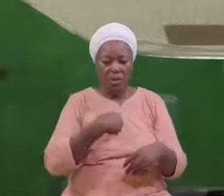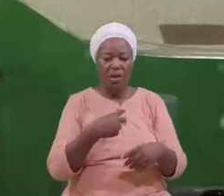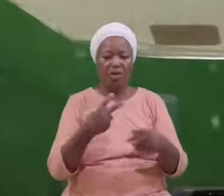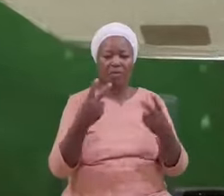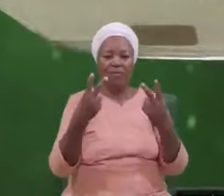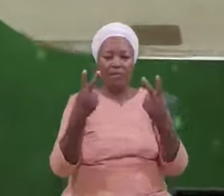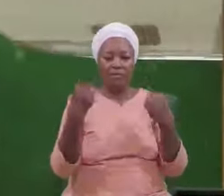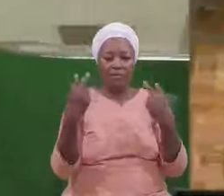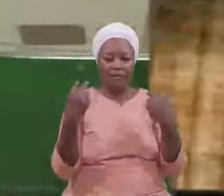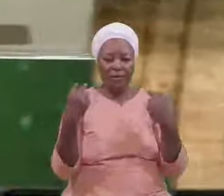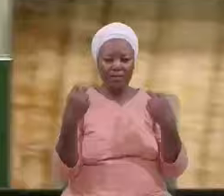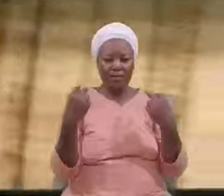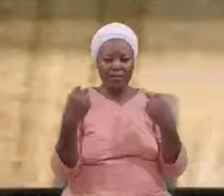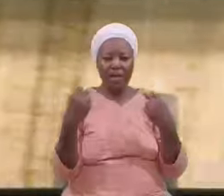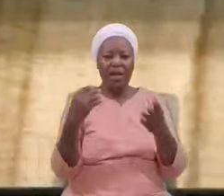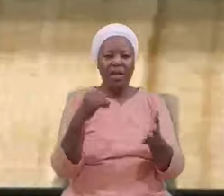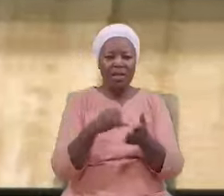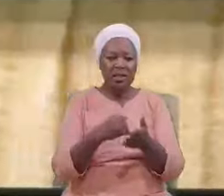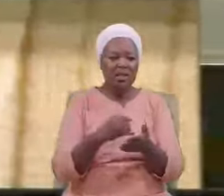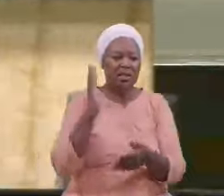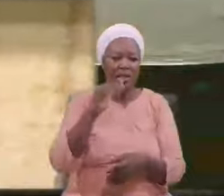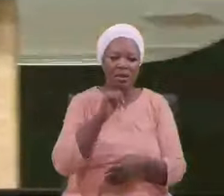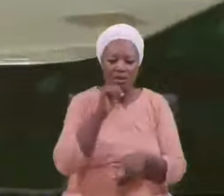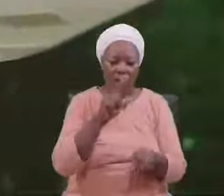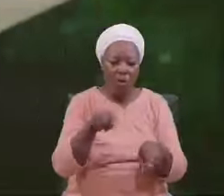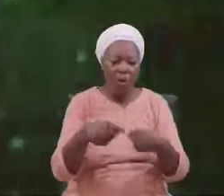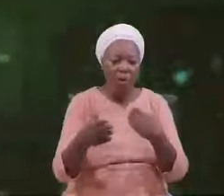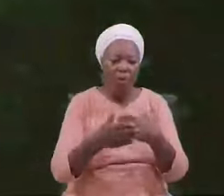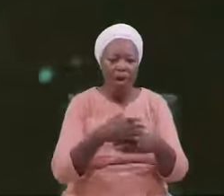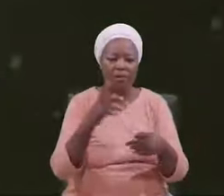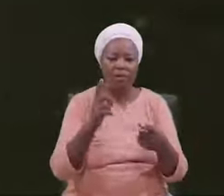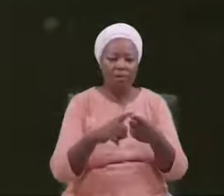Elle ne retourne point à moi sans effet.